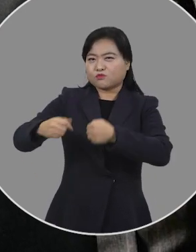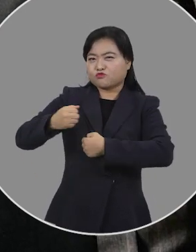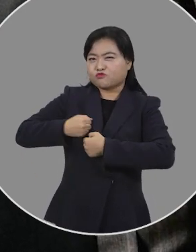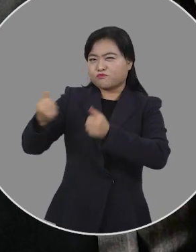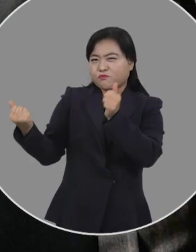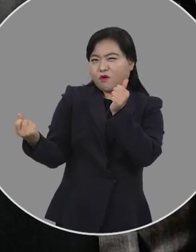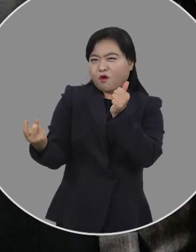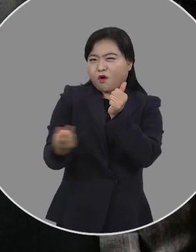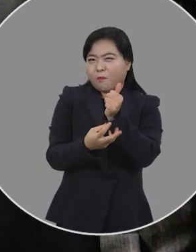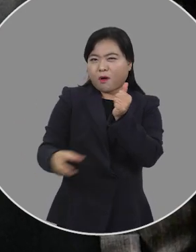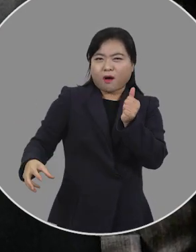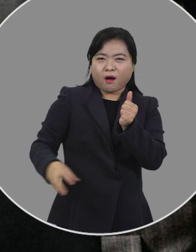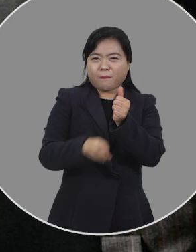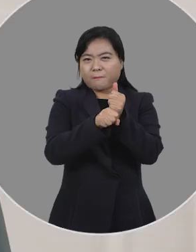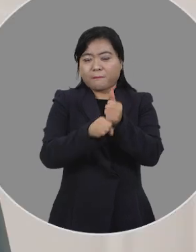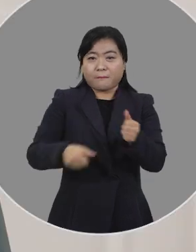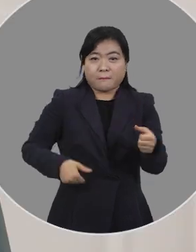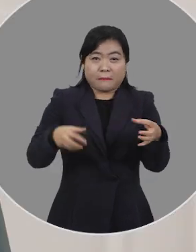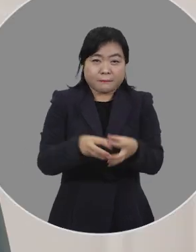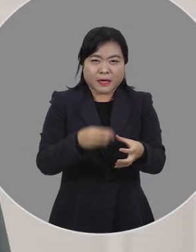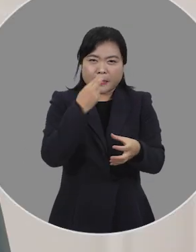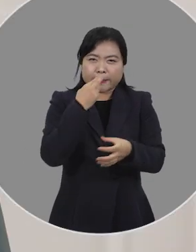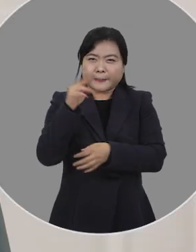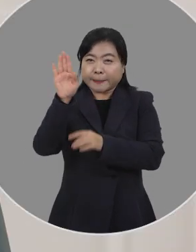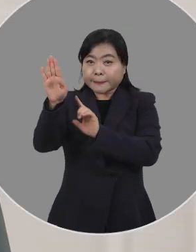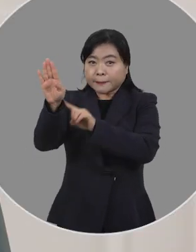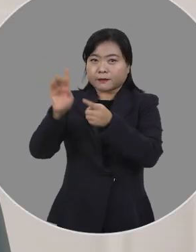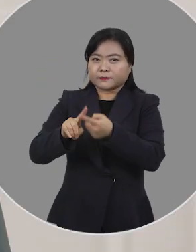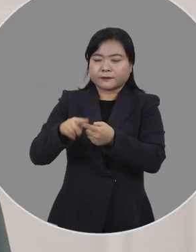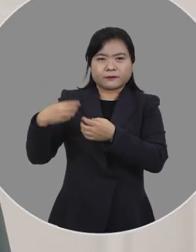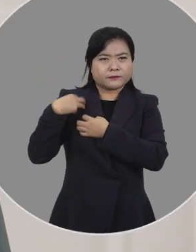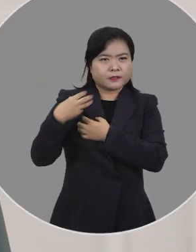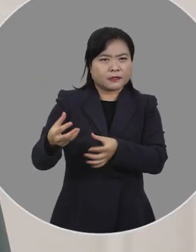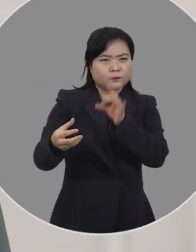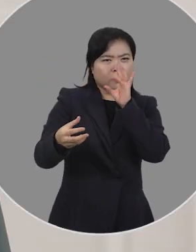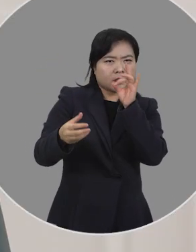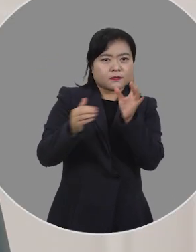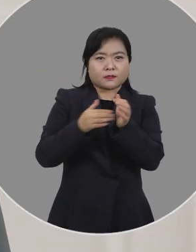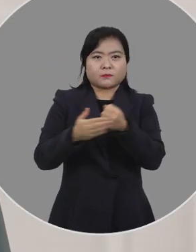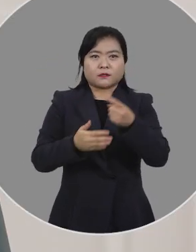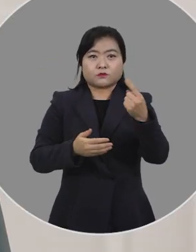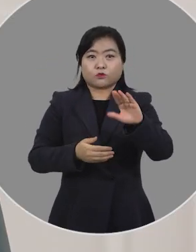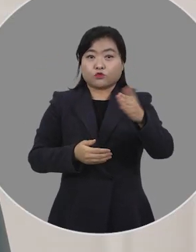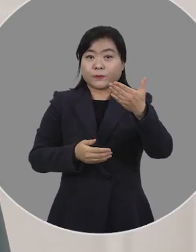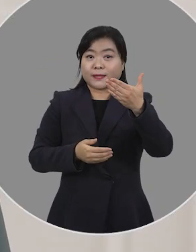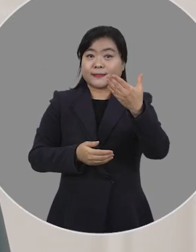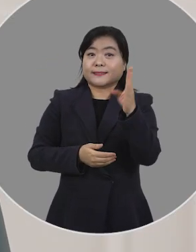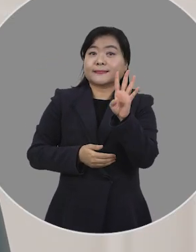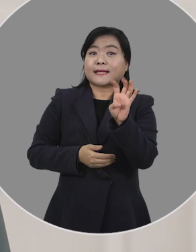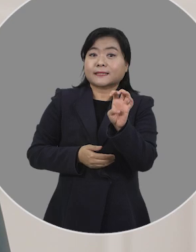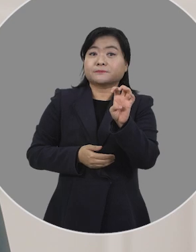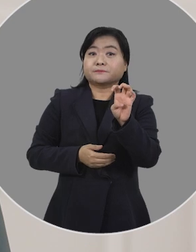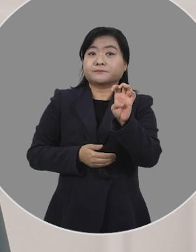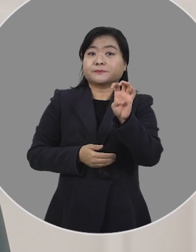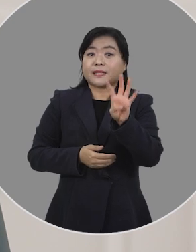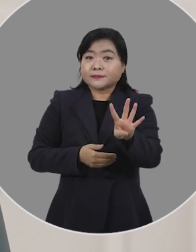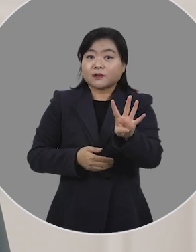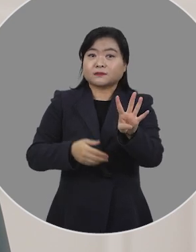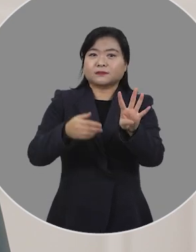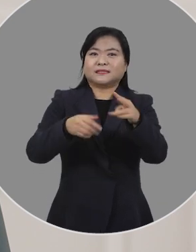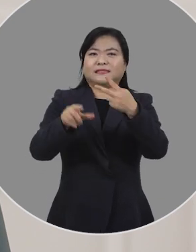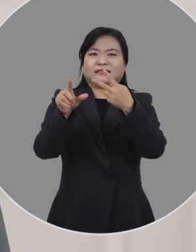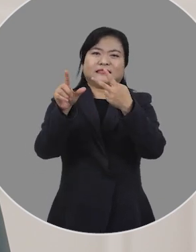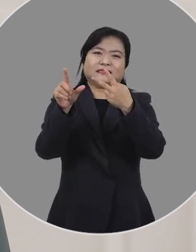몇몇 사람들이 함께 히틀러 도대체 안 되겠다 해서 1944년 7월 20일